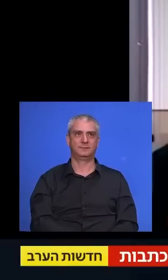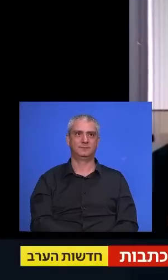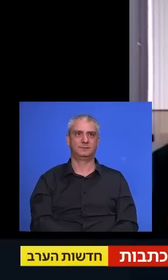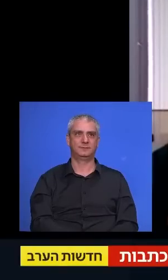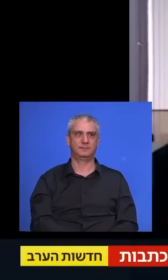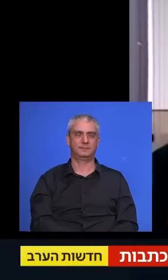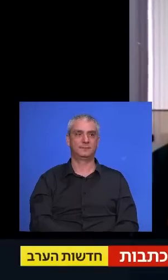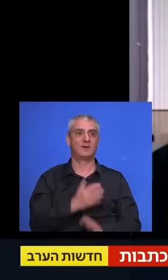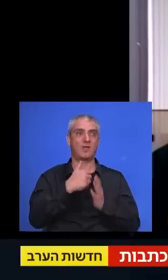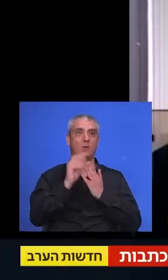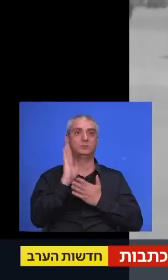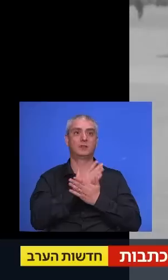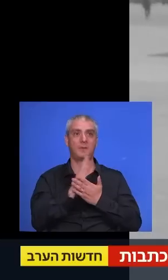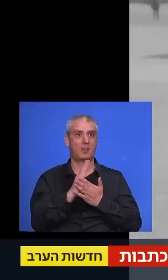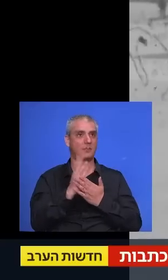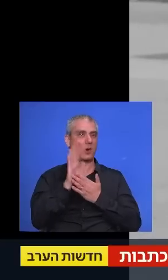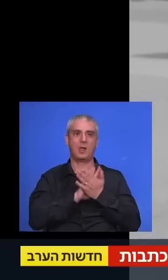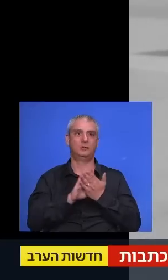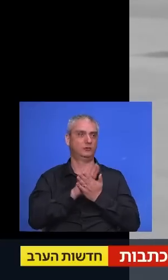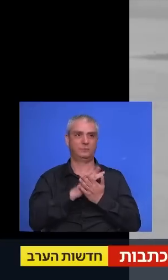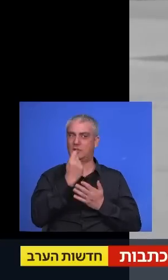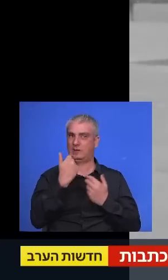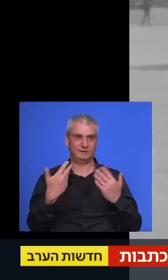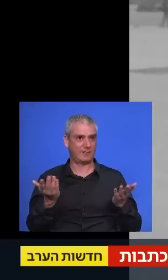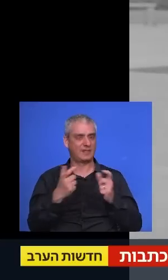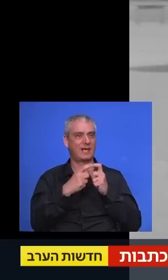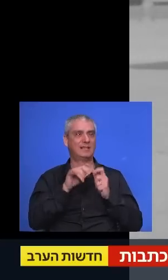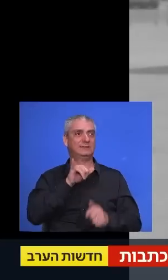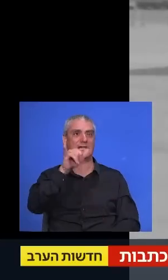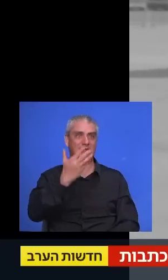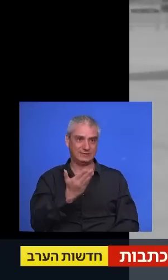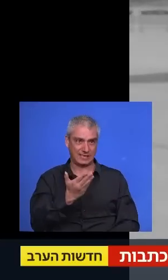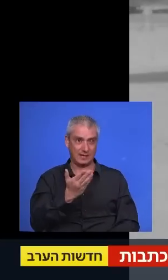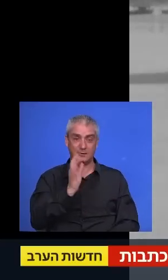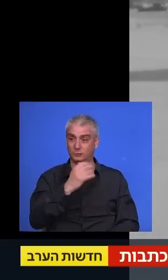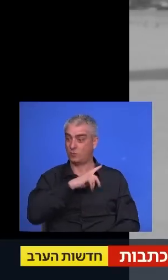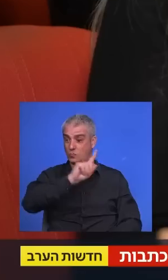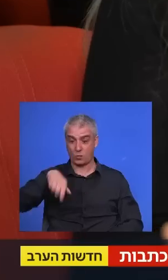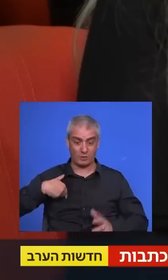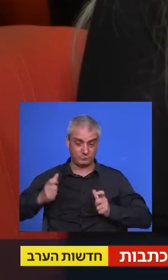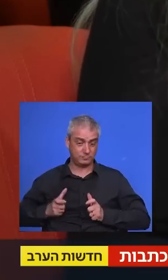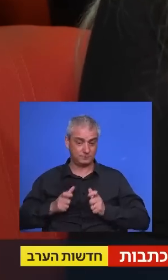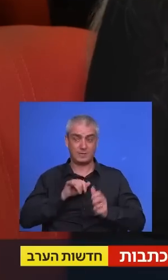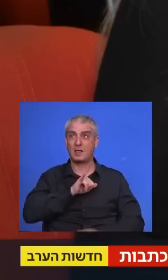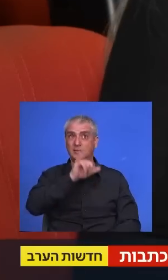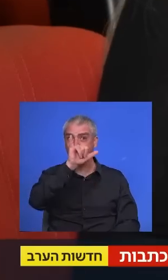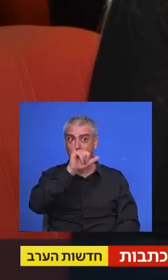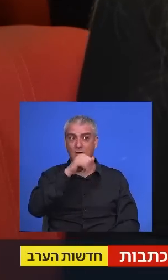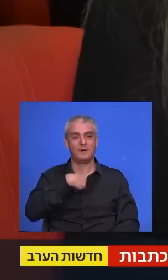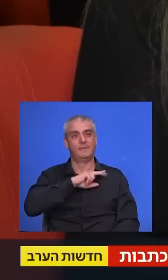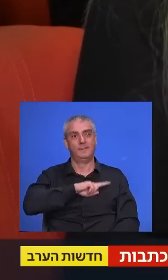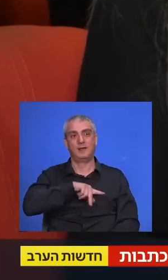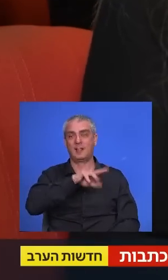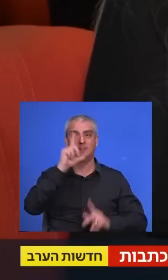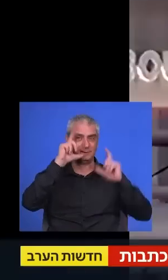אבל חוץ מההחלטה, לא היה כלום. גם לא כסף לכרטיסי טיסה. כדי שנוכל כולנו לנסוע, נאלצתי